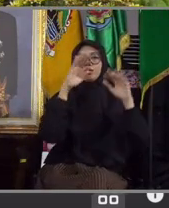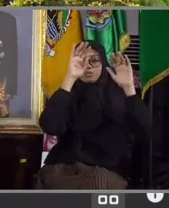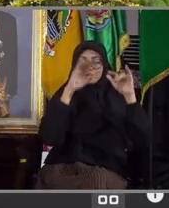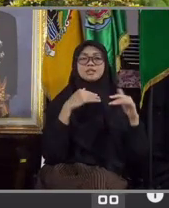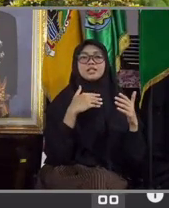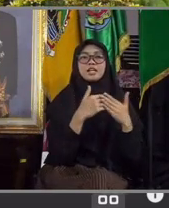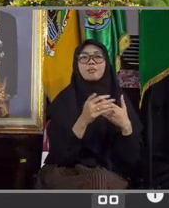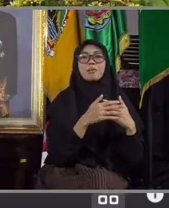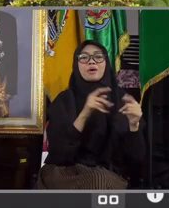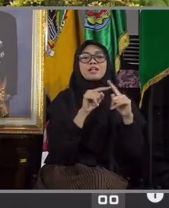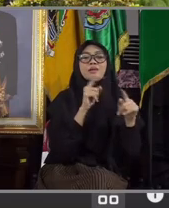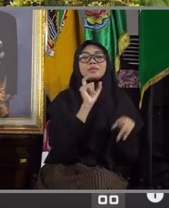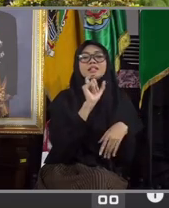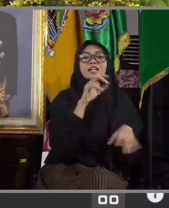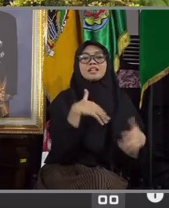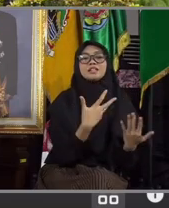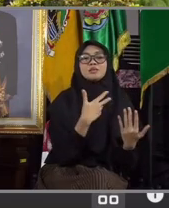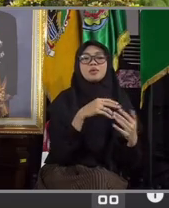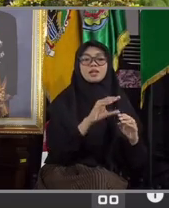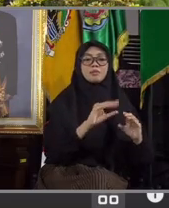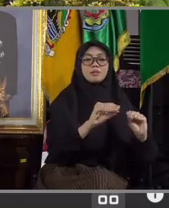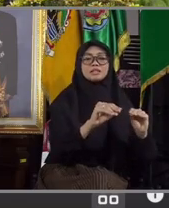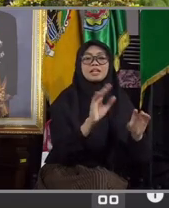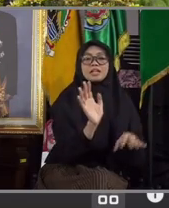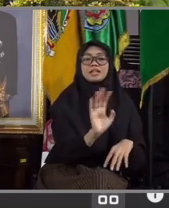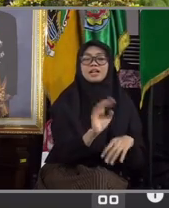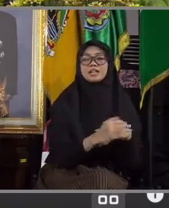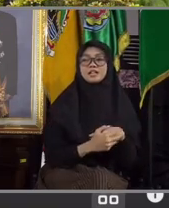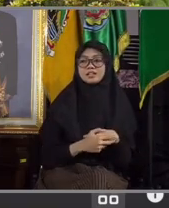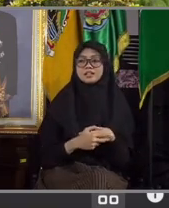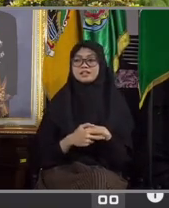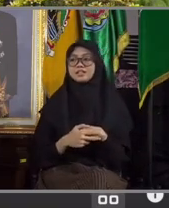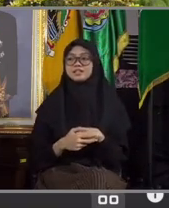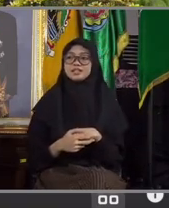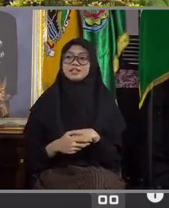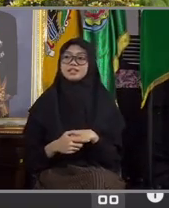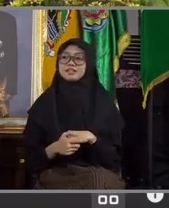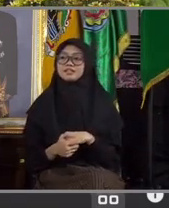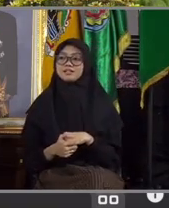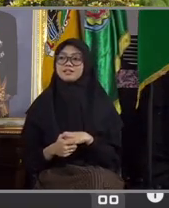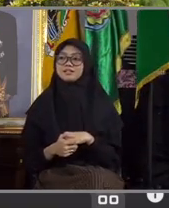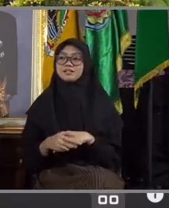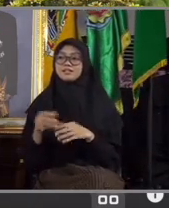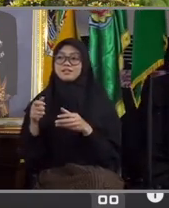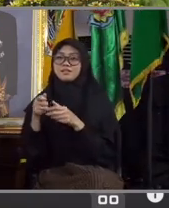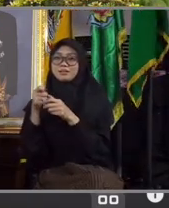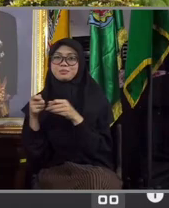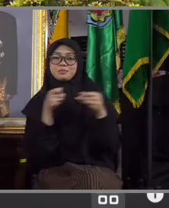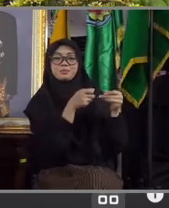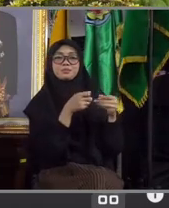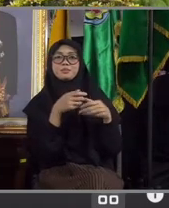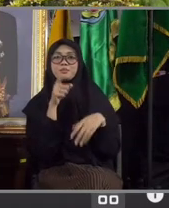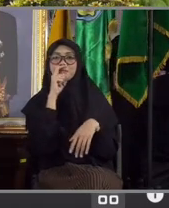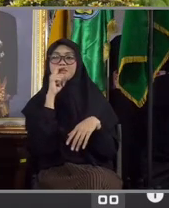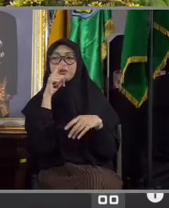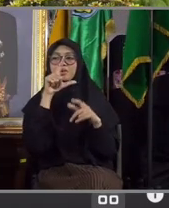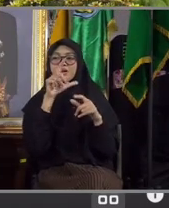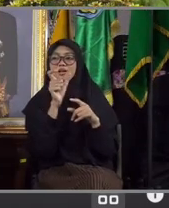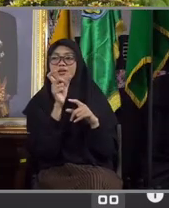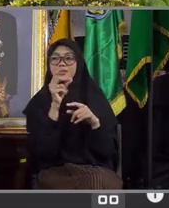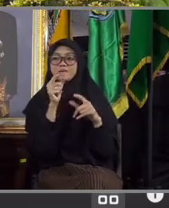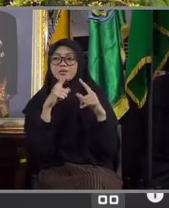enggak becek gitu, Pak. Ya tekan sebelah tengenmu kuwi. Ayo balikin nang Pak Lurah. Bapak